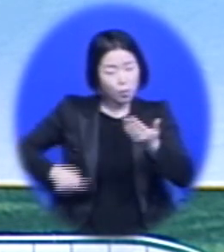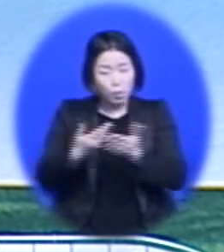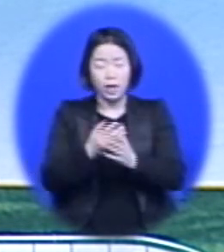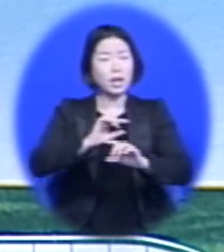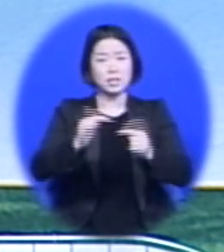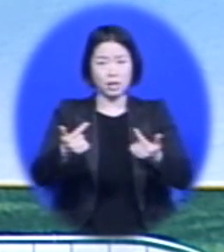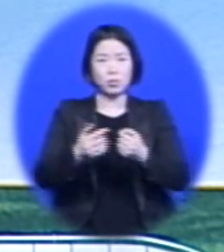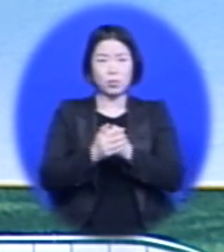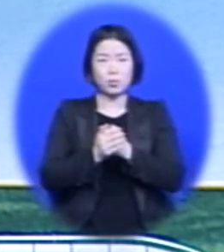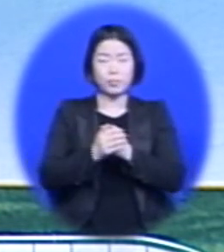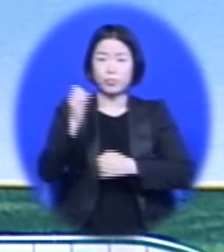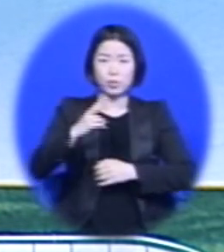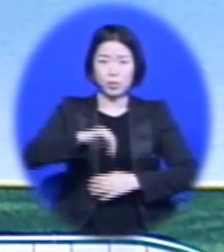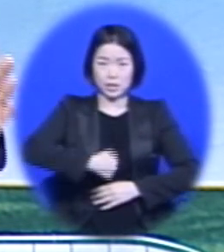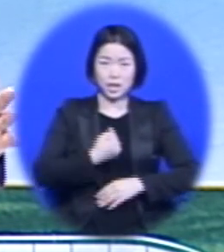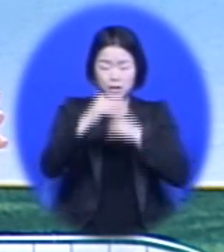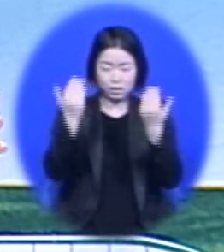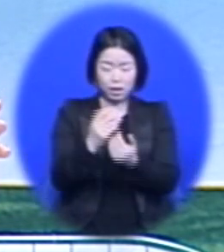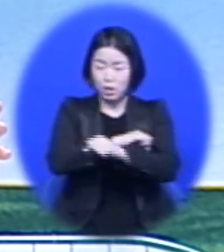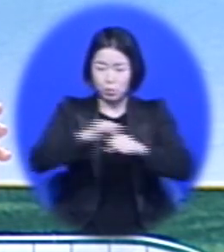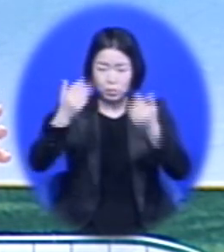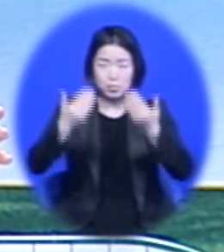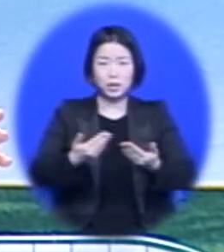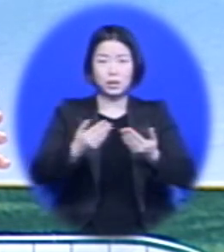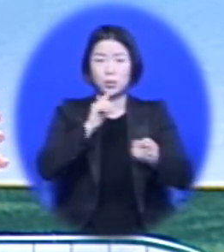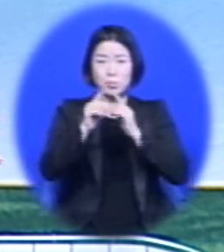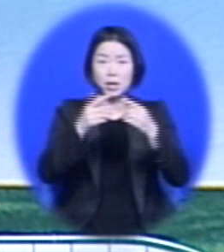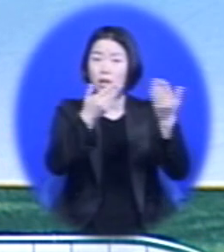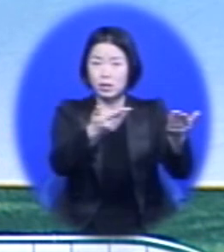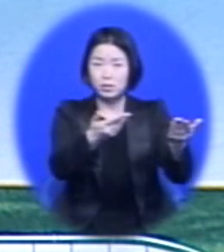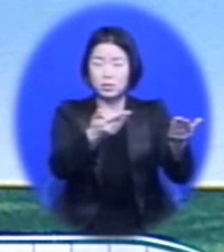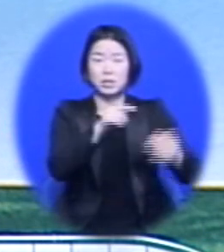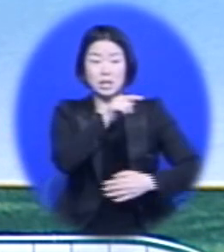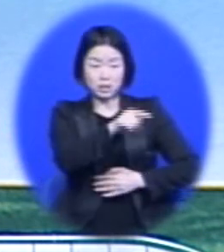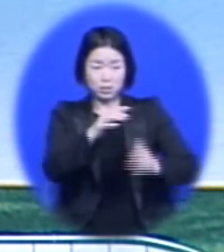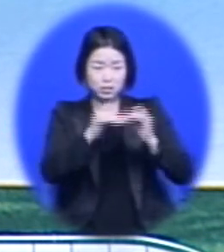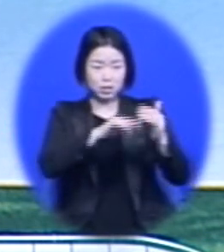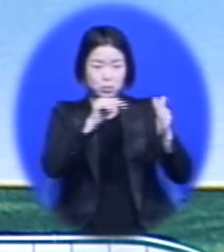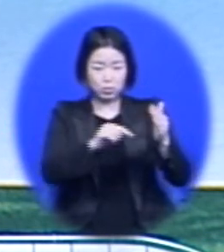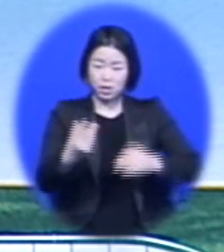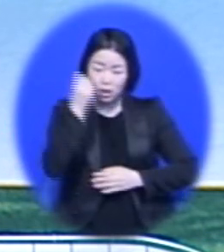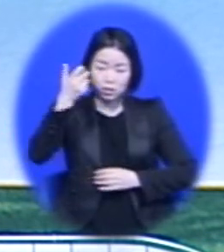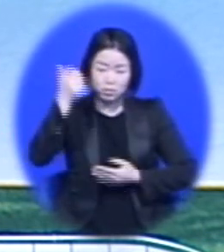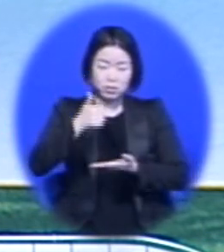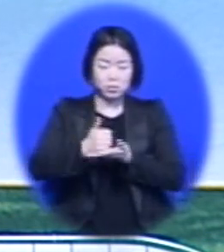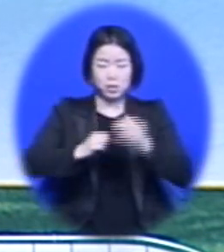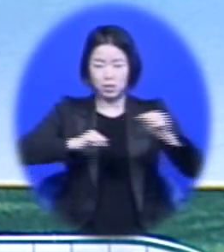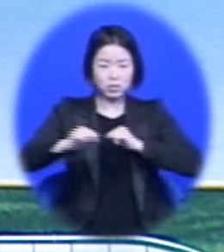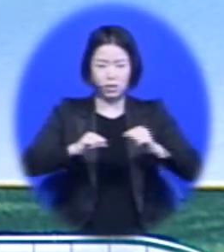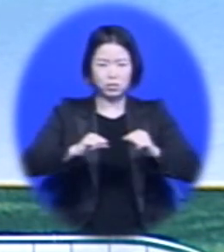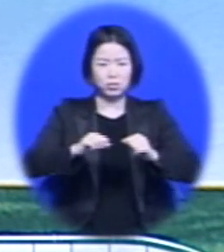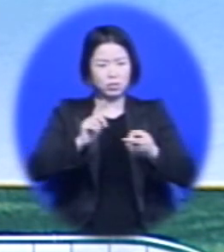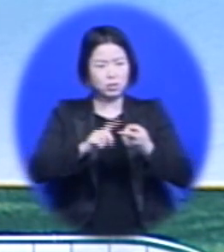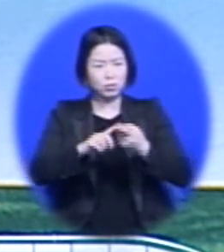않고 그리고 자기는 다 용서받았다고 말하는 것은 그 사람 속에서 성령님이 역사하시는 것을 도무지